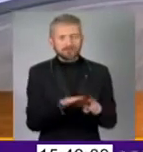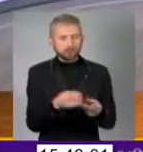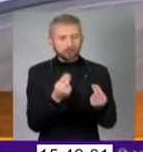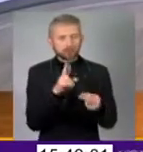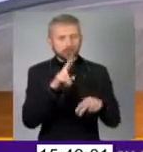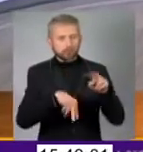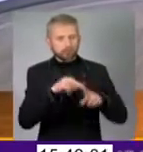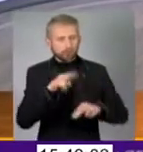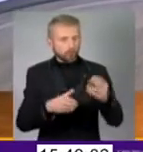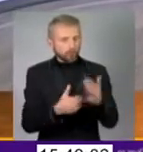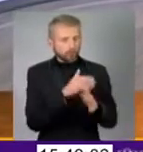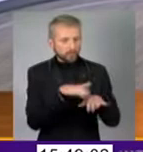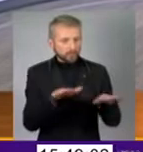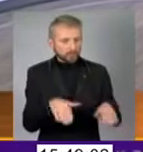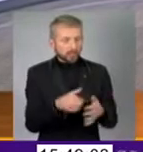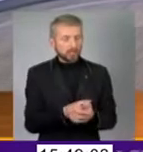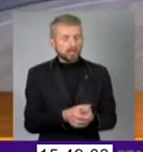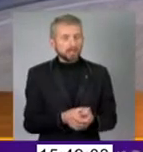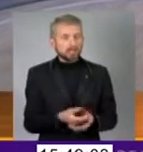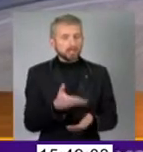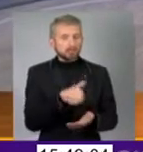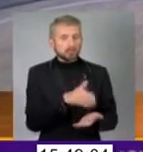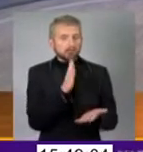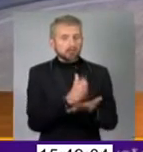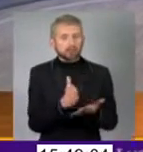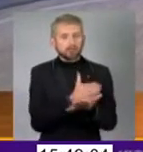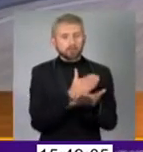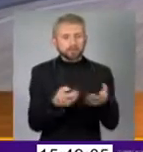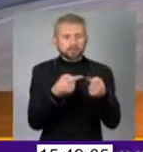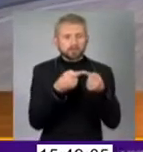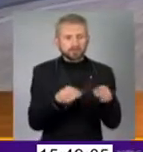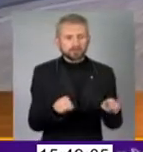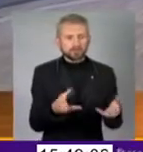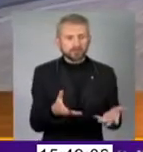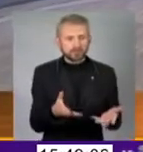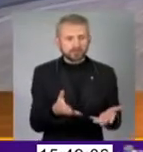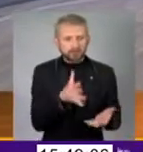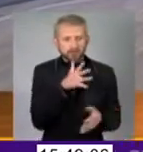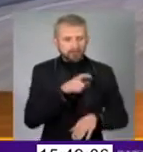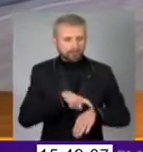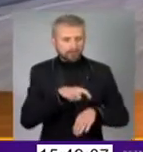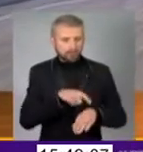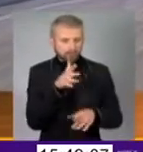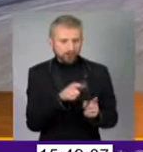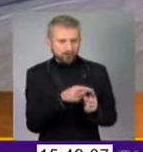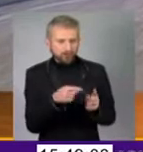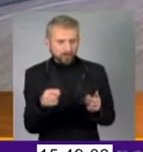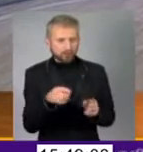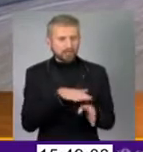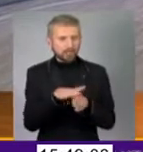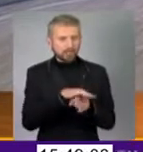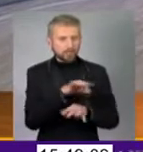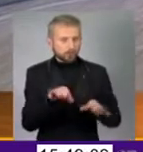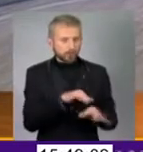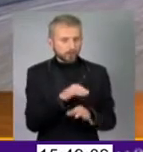забудову нового садка. І, відповідно, ми маємо зовсім інший, скажімо так, таймінг по часу по реалізації цього проєкту, тому